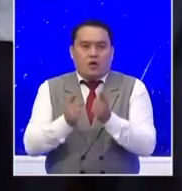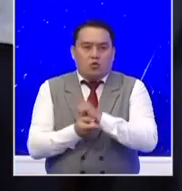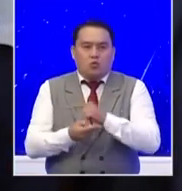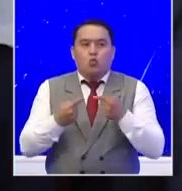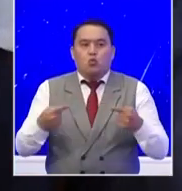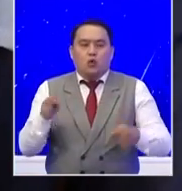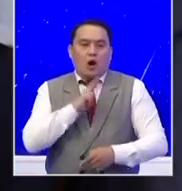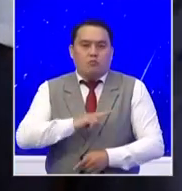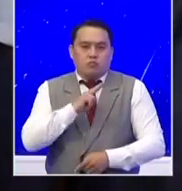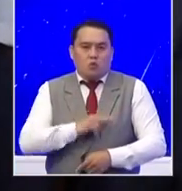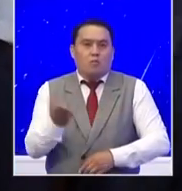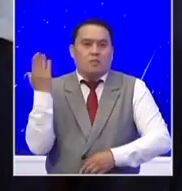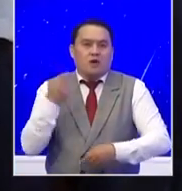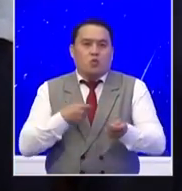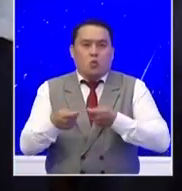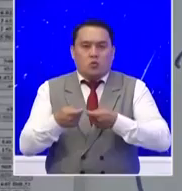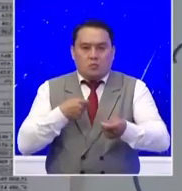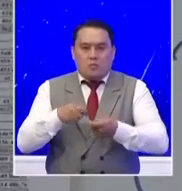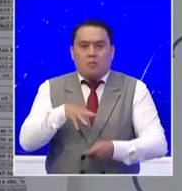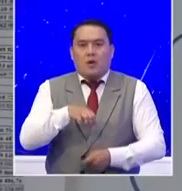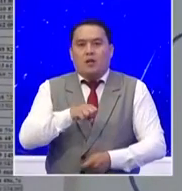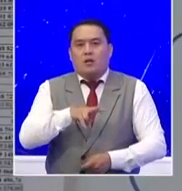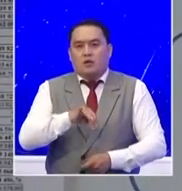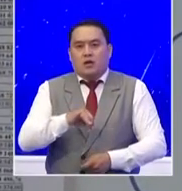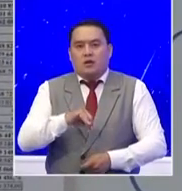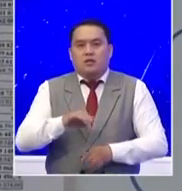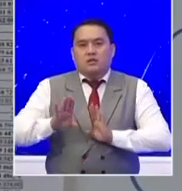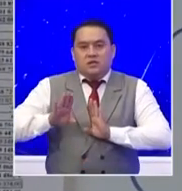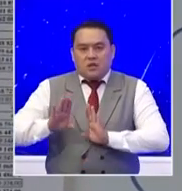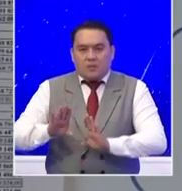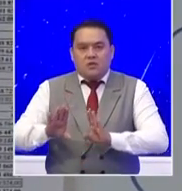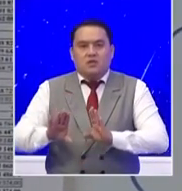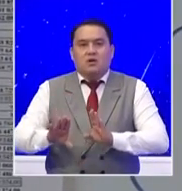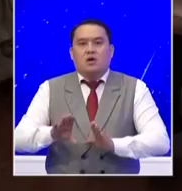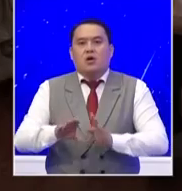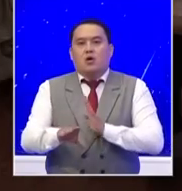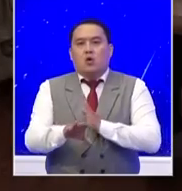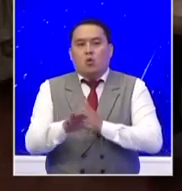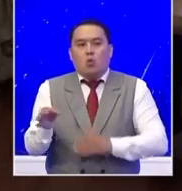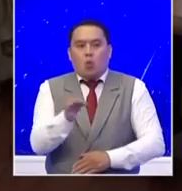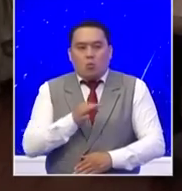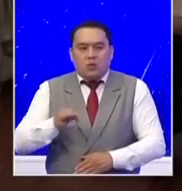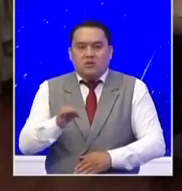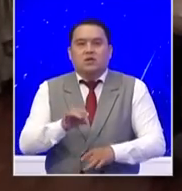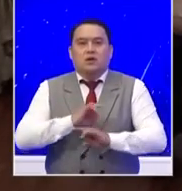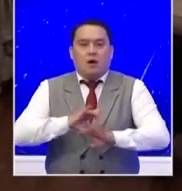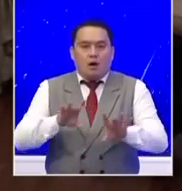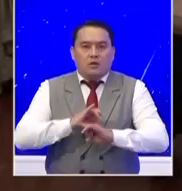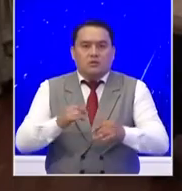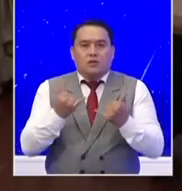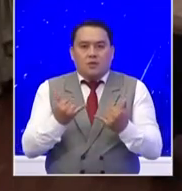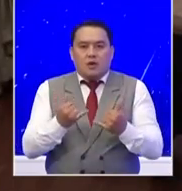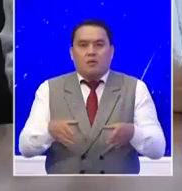другую работу прежнего руководителя Талгата Малыбаева. Заместитель главы области Серикжан Бескимпиров подчеркнул, что сейчас